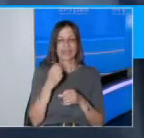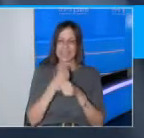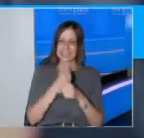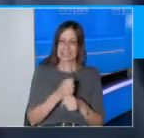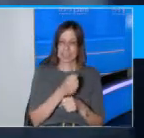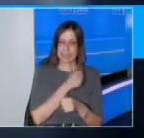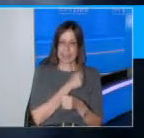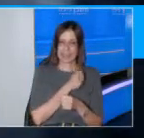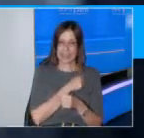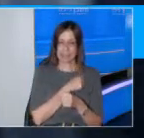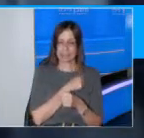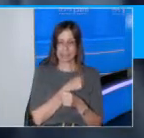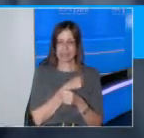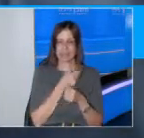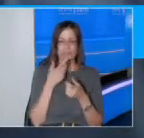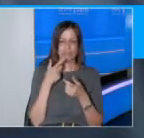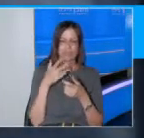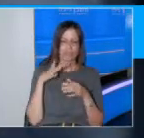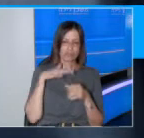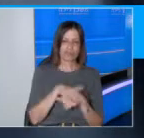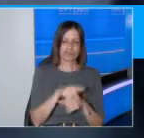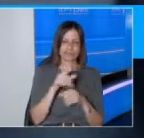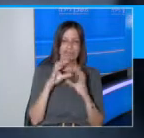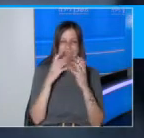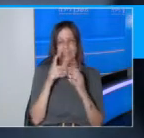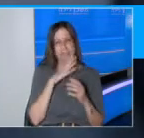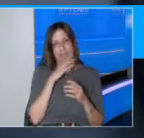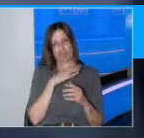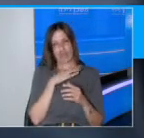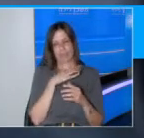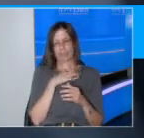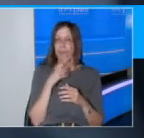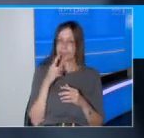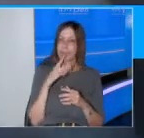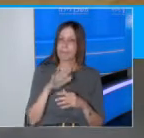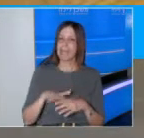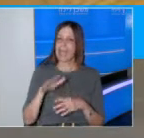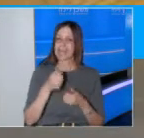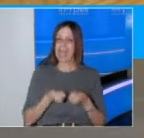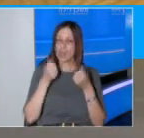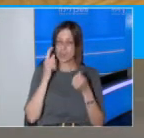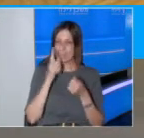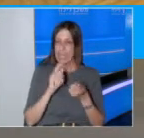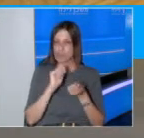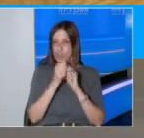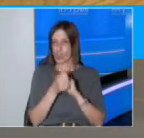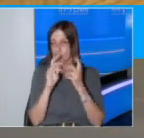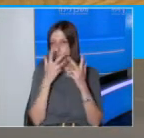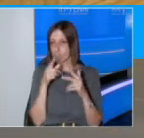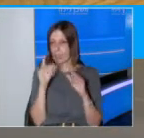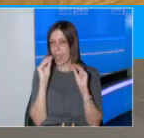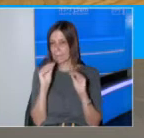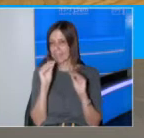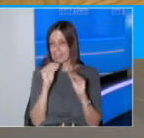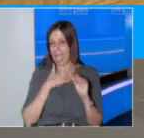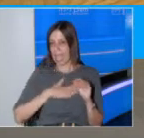דתיים מיסיונרים לכיתה, זה הבעיה שלי. שמואל, מערכת החינוך צריכה לשנות את האופן שבו היא מלמדת